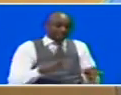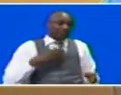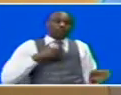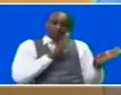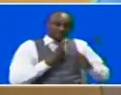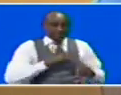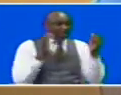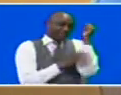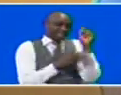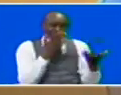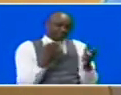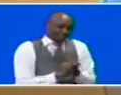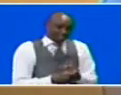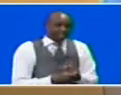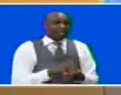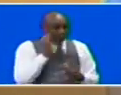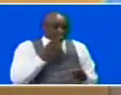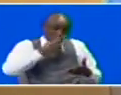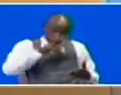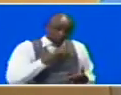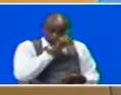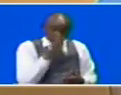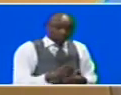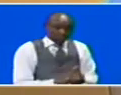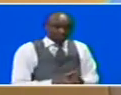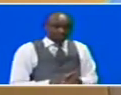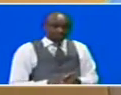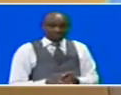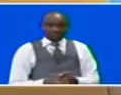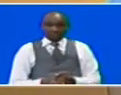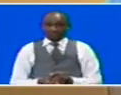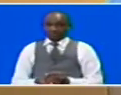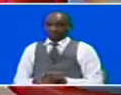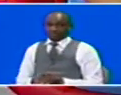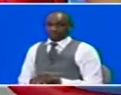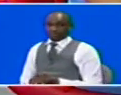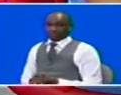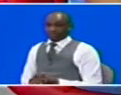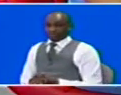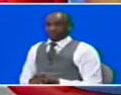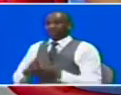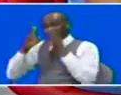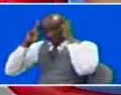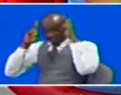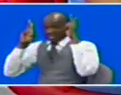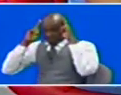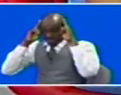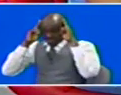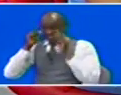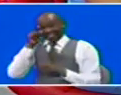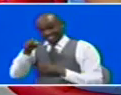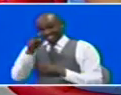wakati huo si mema, bado watakupitisha, ama ni swala tu la kisiasa? Mashirima, mambo